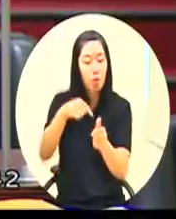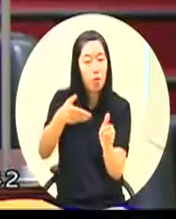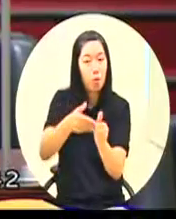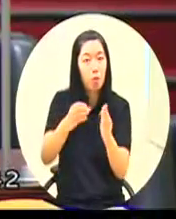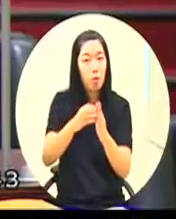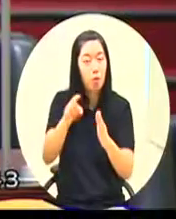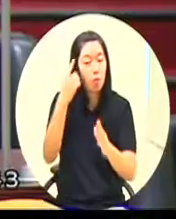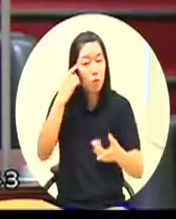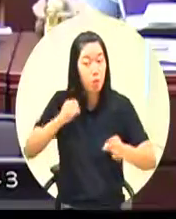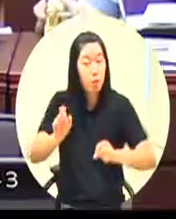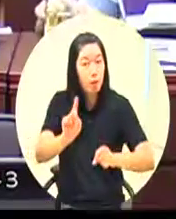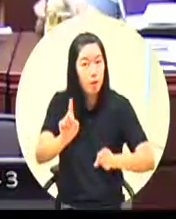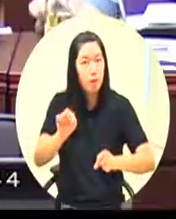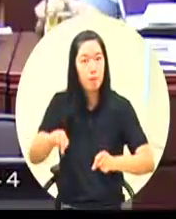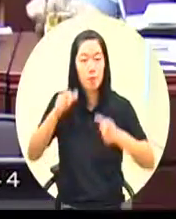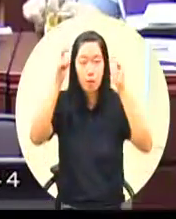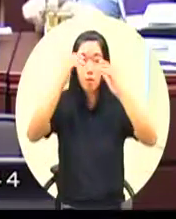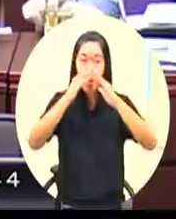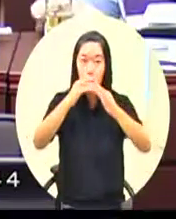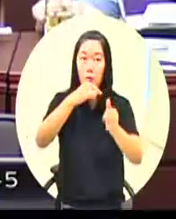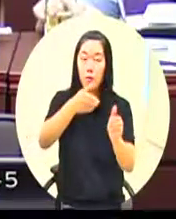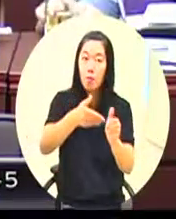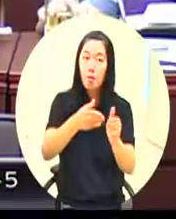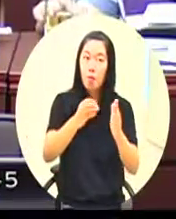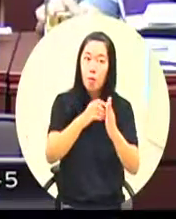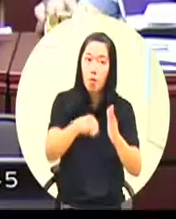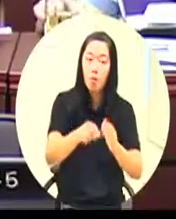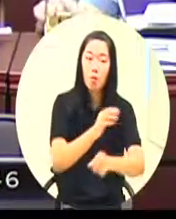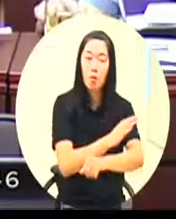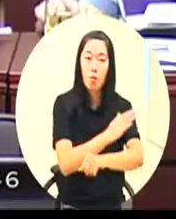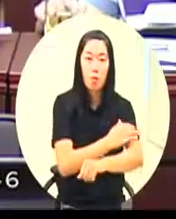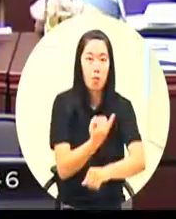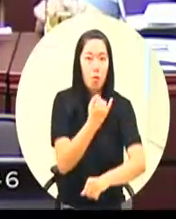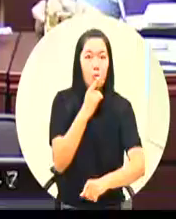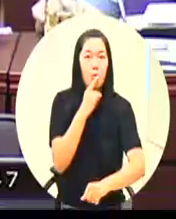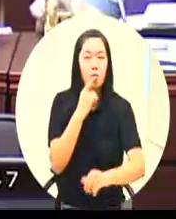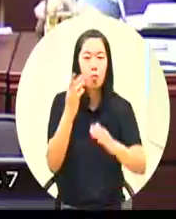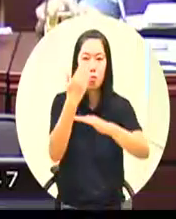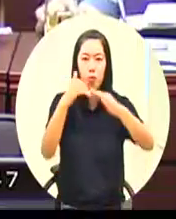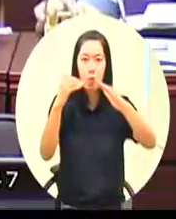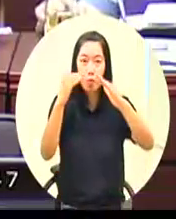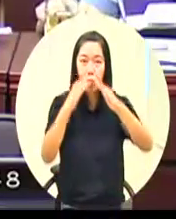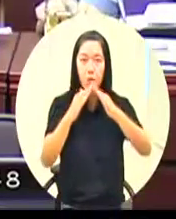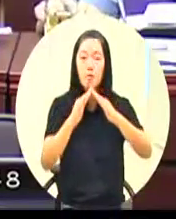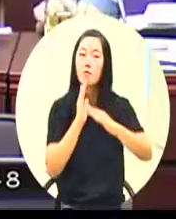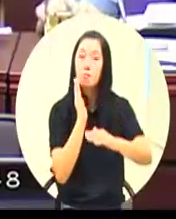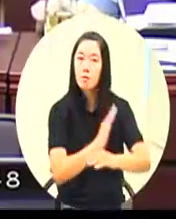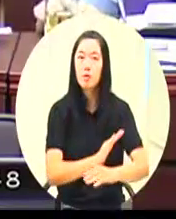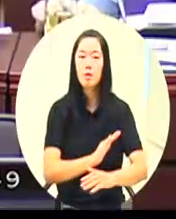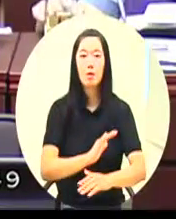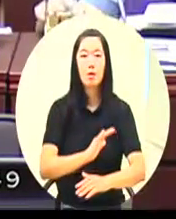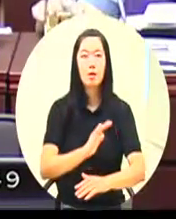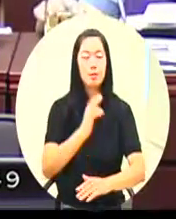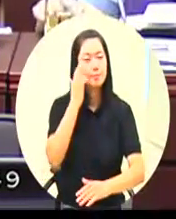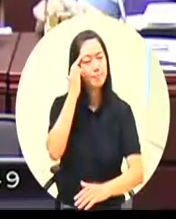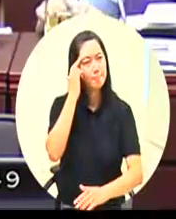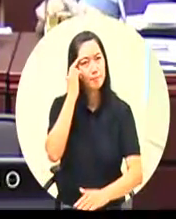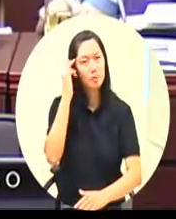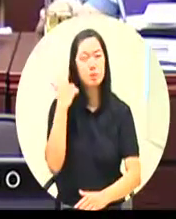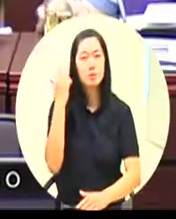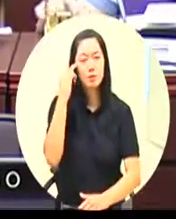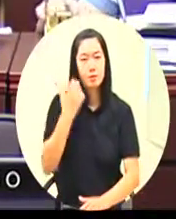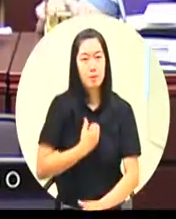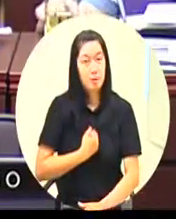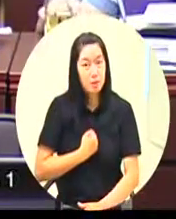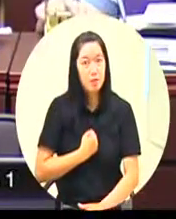实对我们高雄市的教育局来讲，包括陈局市长都不轻言废校了。所以我们一直认为，学校还是在地来讲，地方的经营、